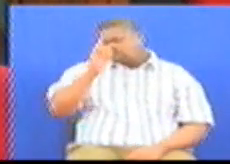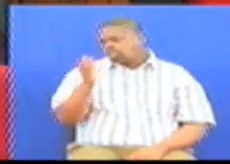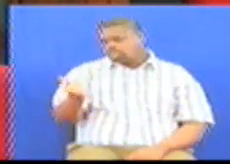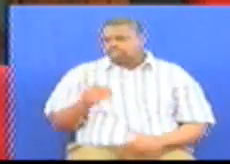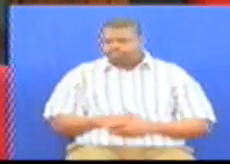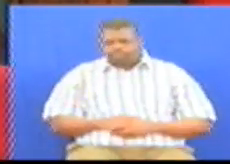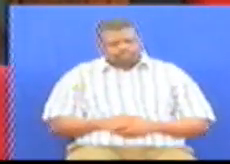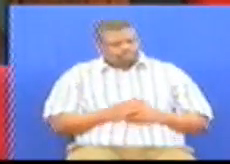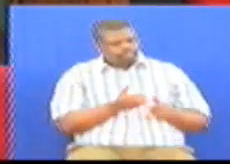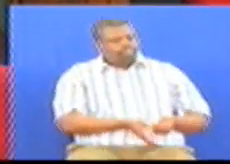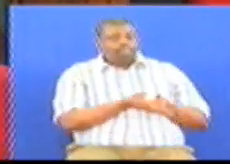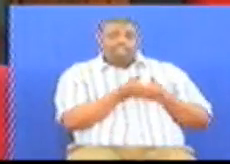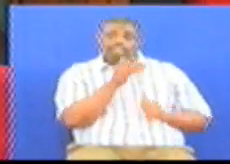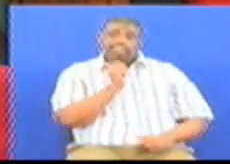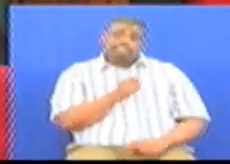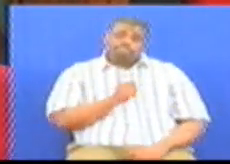Mheshimiwa Naibu Spika,